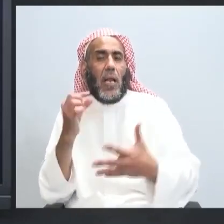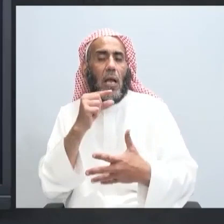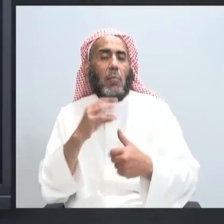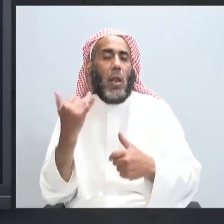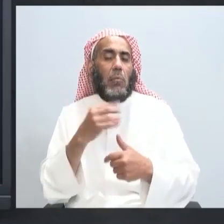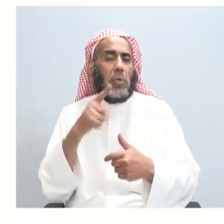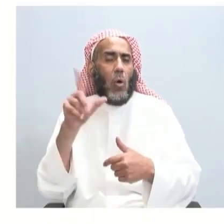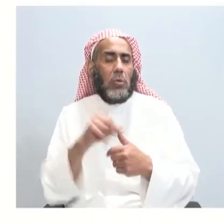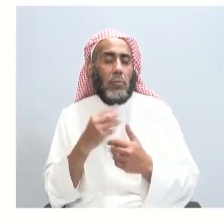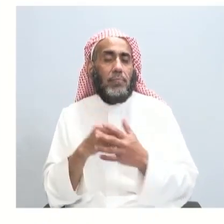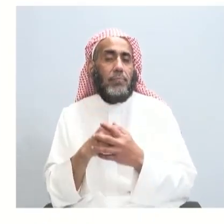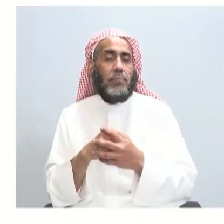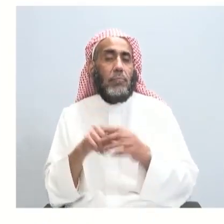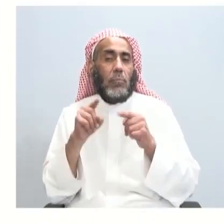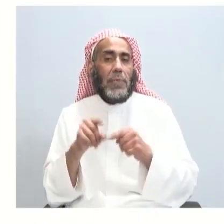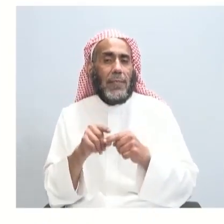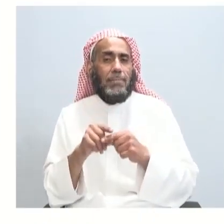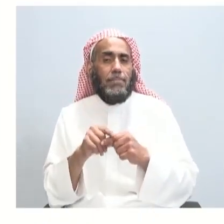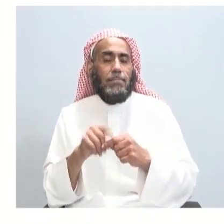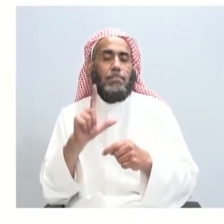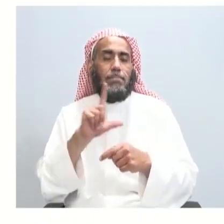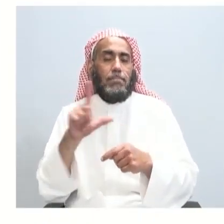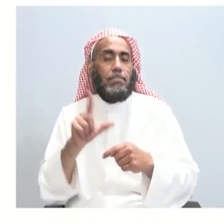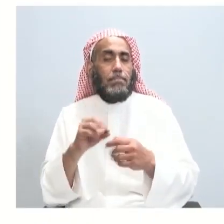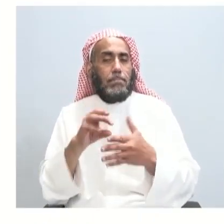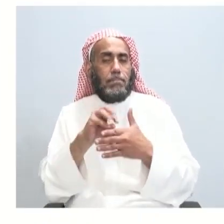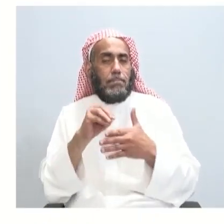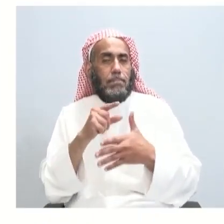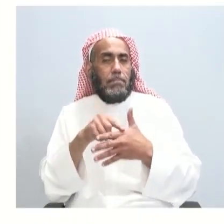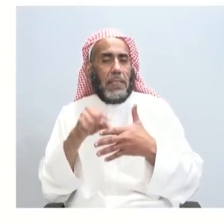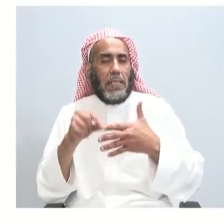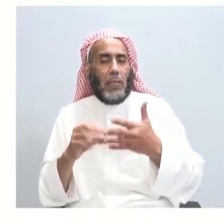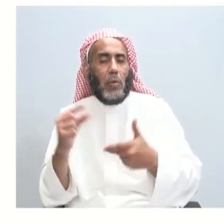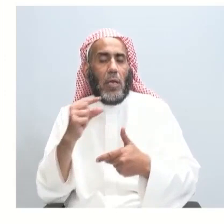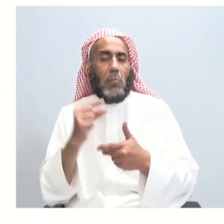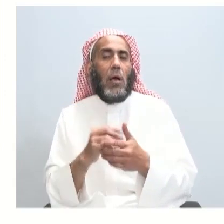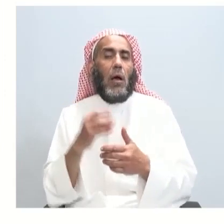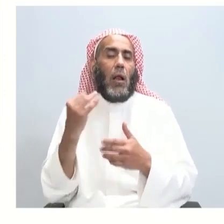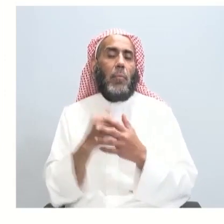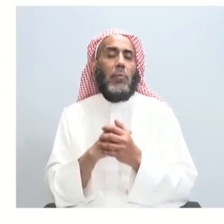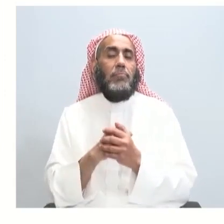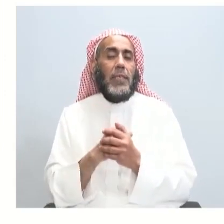العربيه جميل هنا صحيح النحت هو تجزئه الكلمه